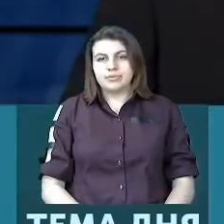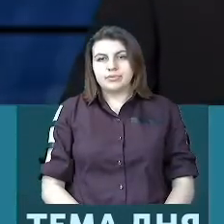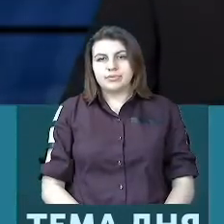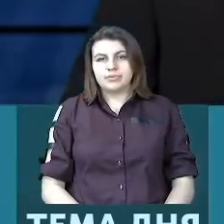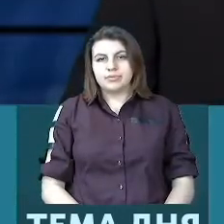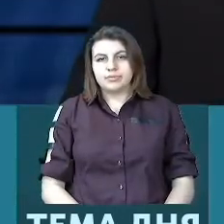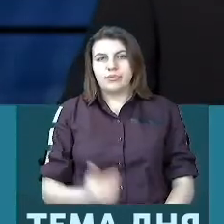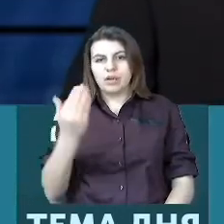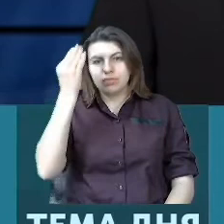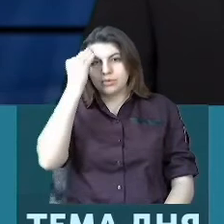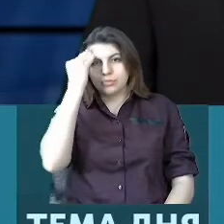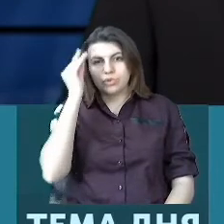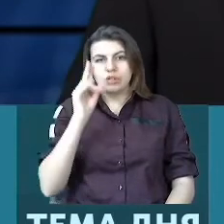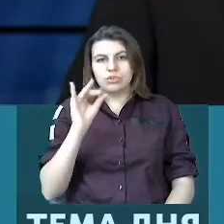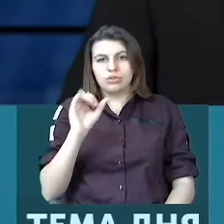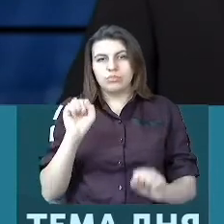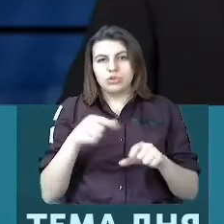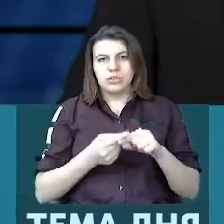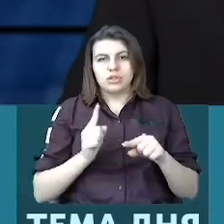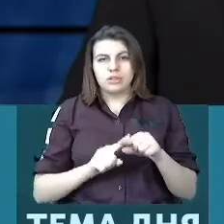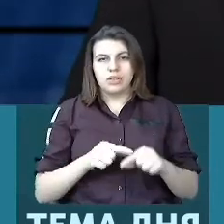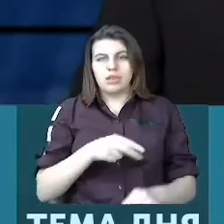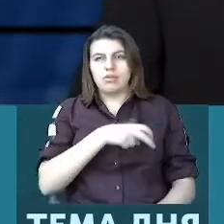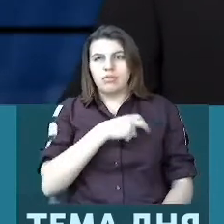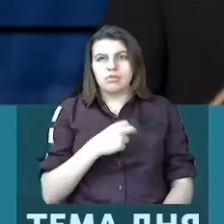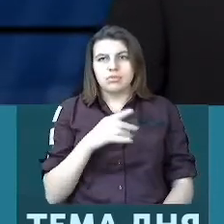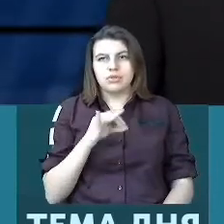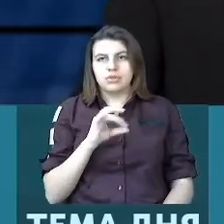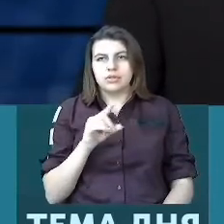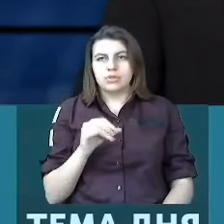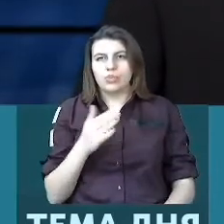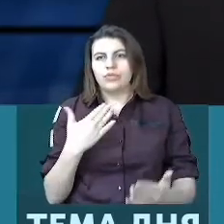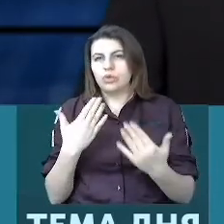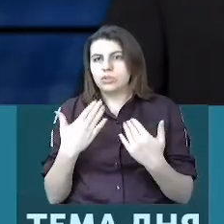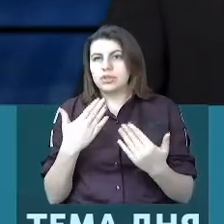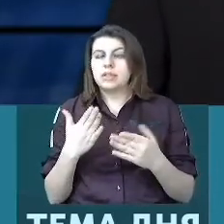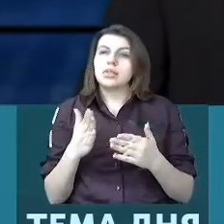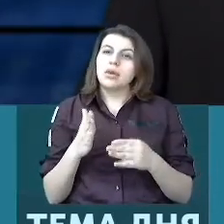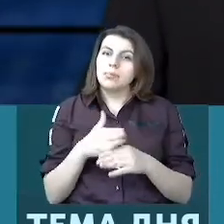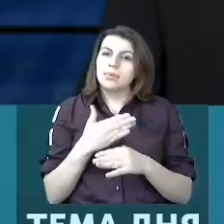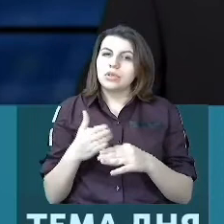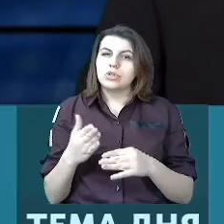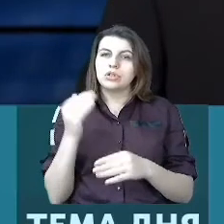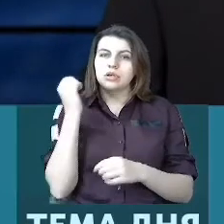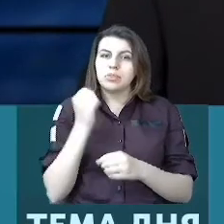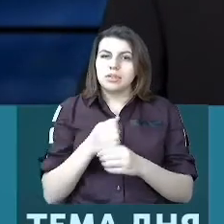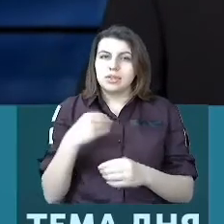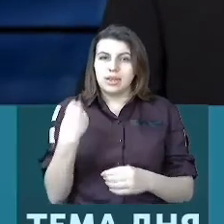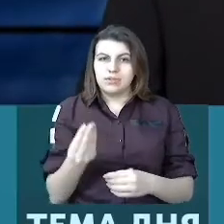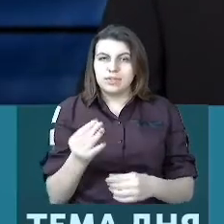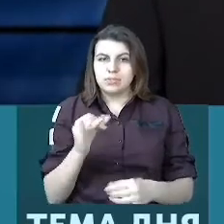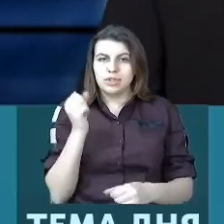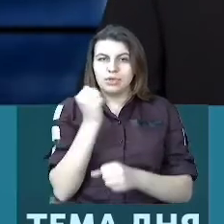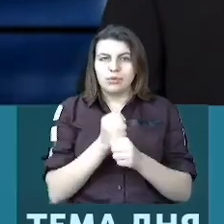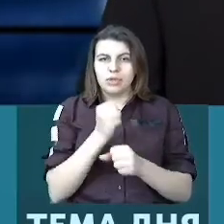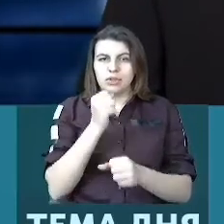На ваш погляд, чи може це стати певним ризиком у відносинах між працедавцем та робітником?